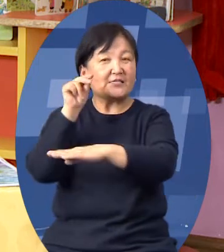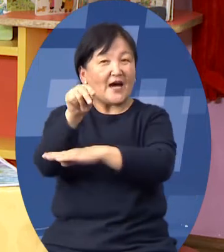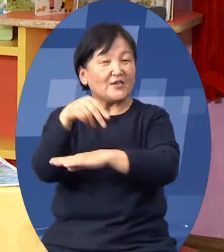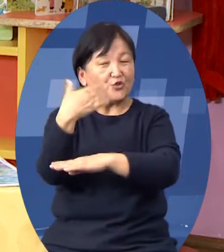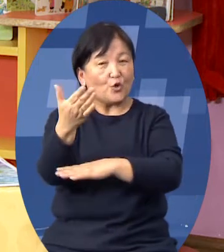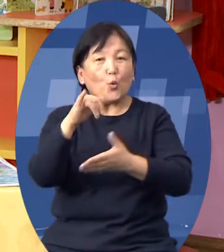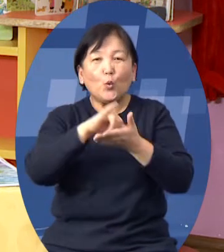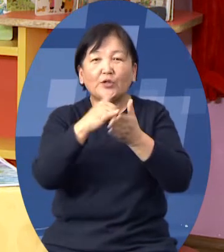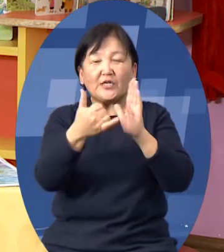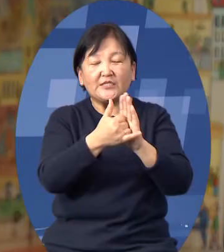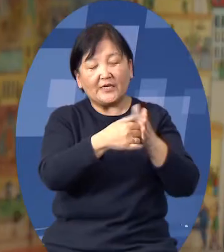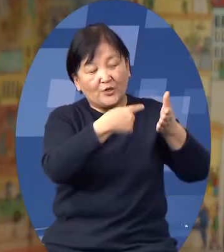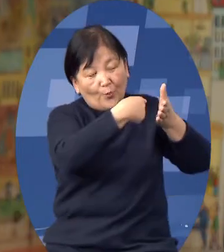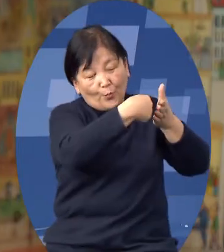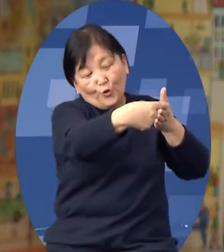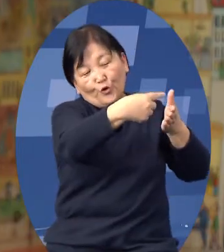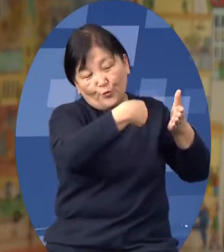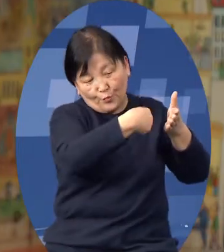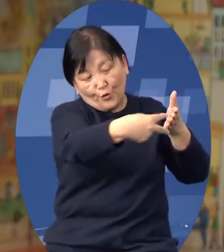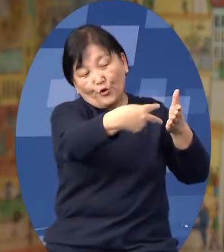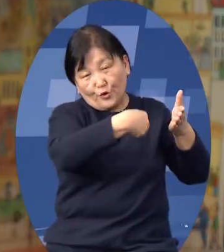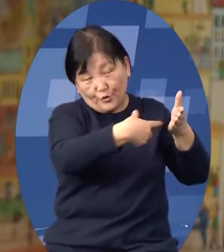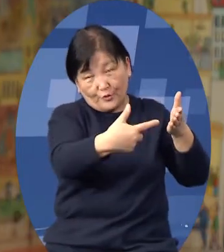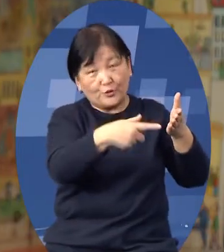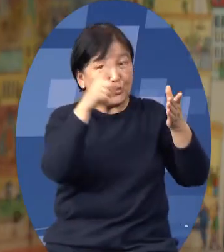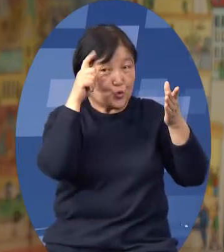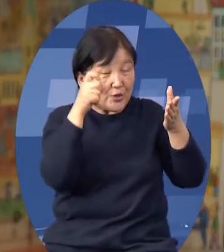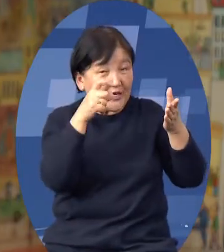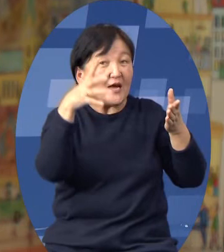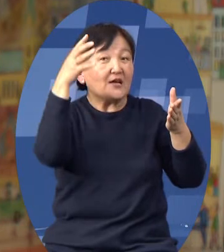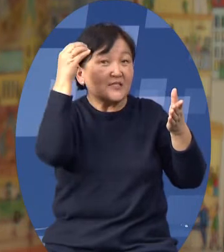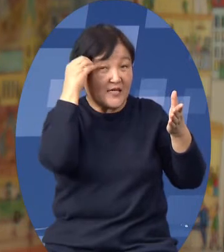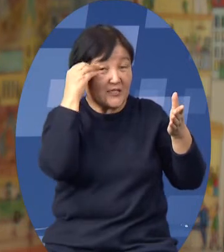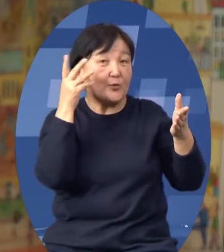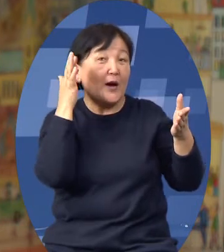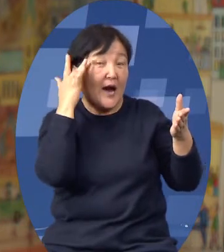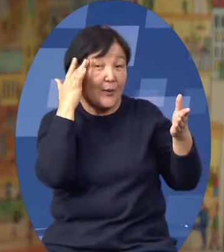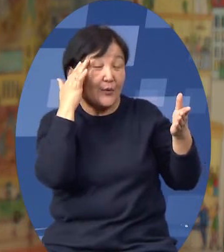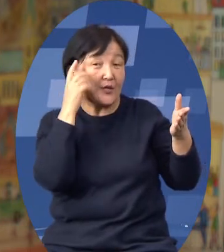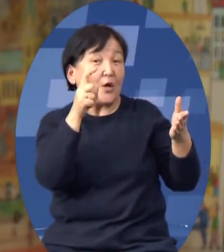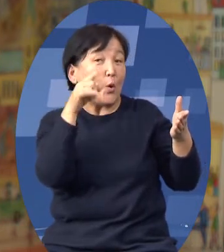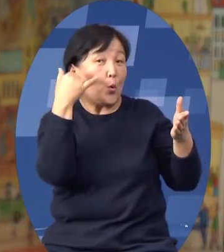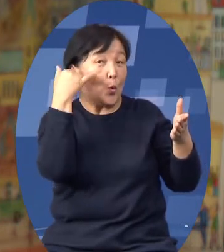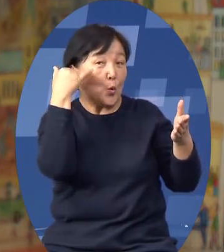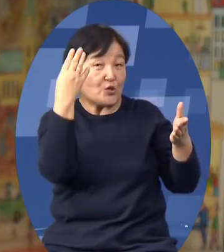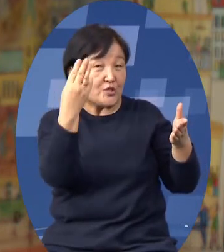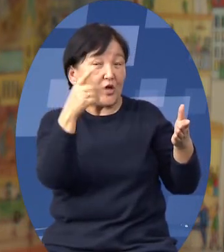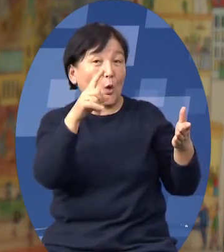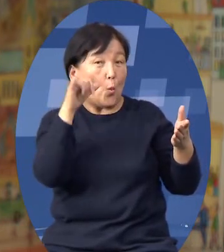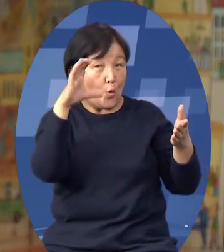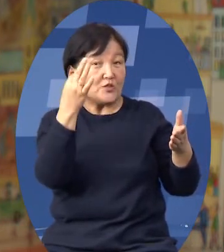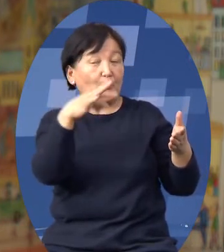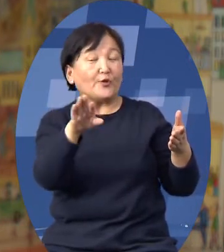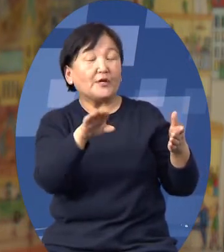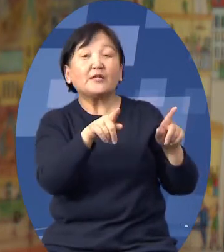болох утгачлан заах, мөр мөрөөр нь давтан хилүүлэх, зургаар цээжлүүлэх зэрэг аргуудыг ашиглан хус хуш хоёр